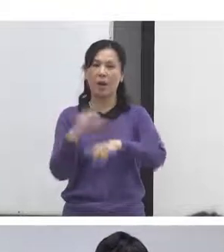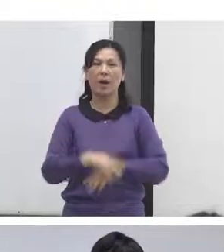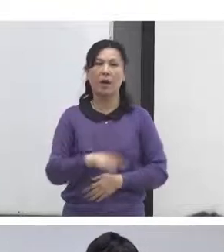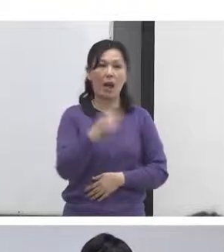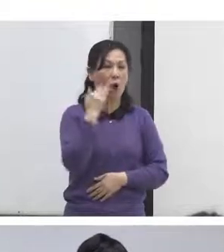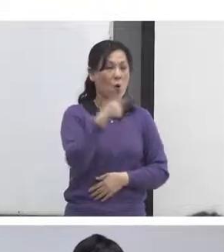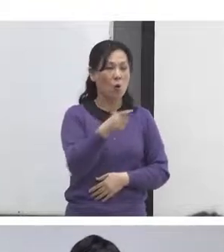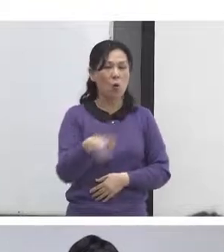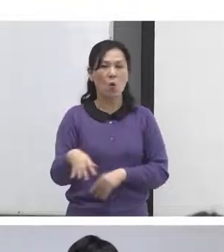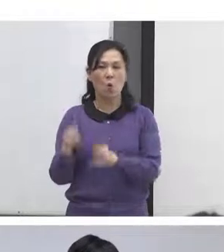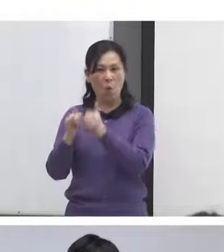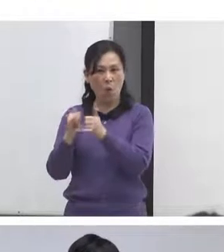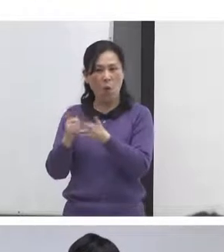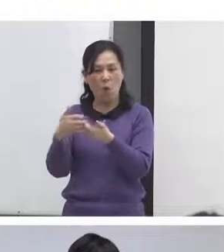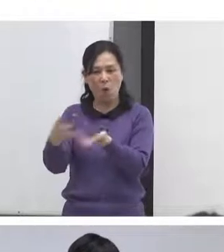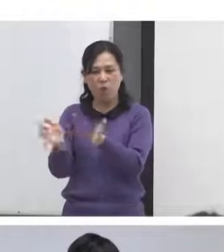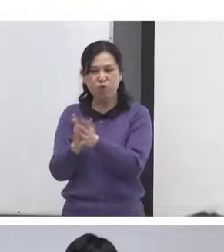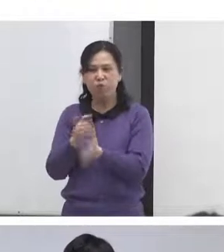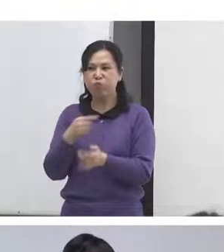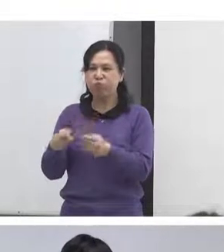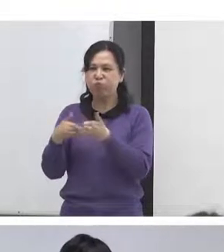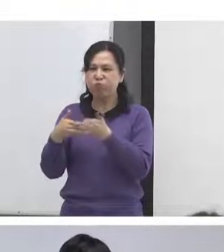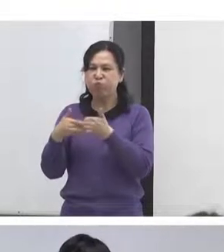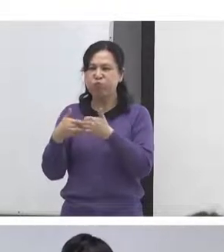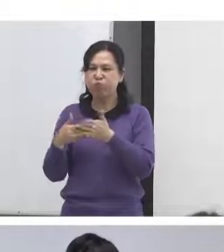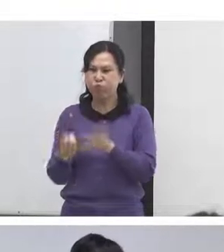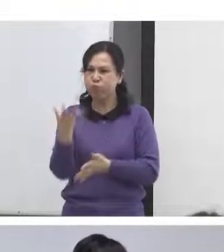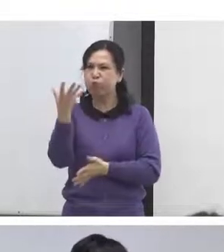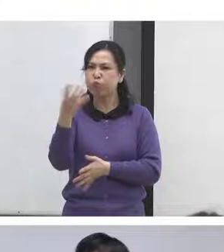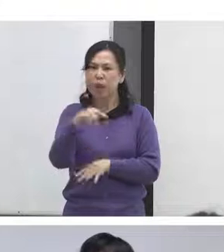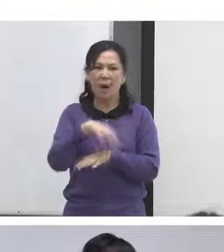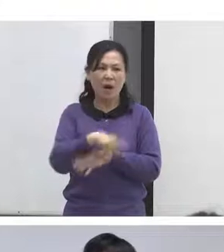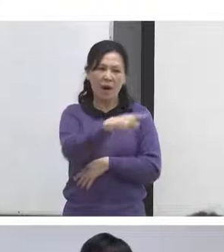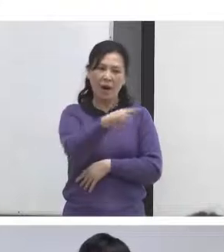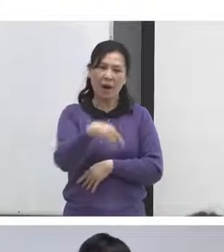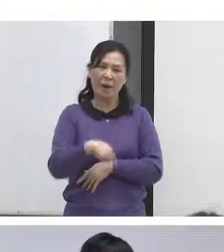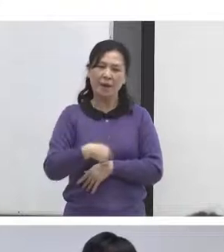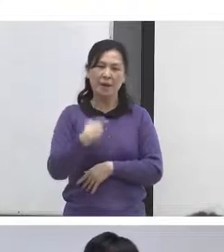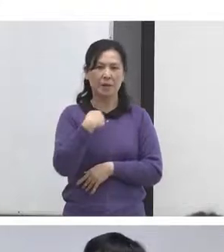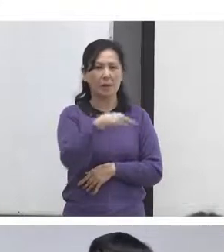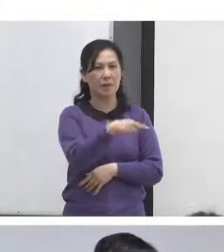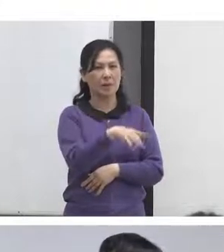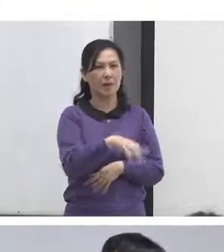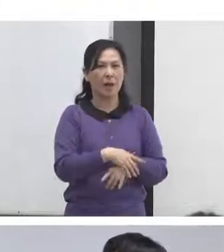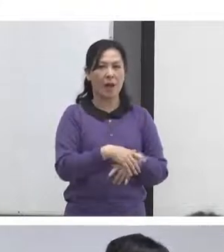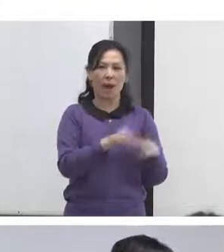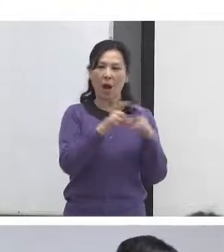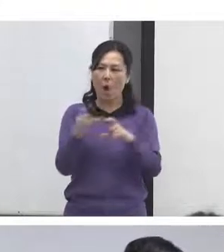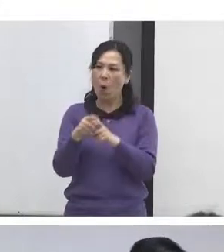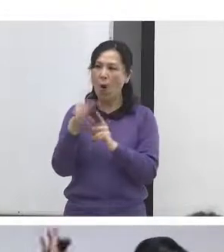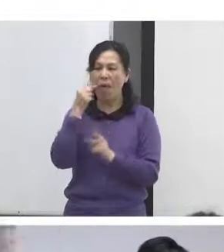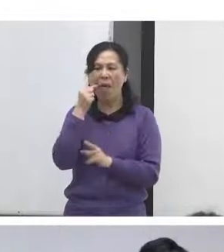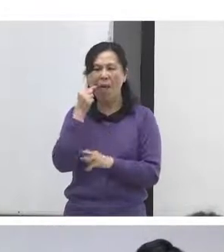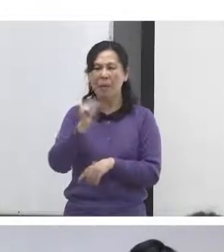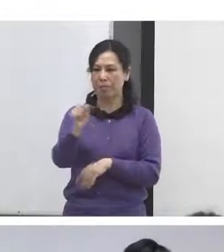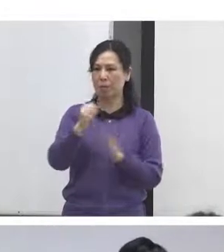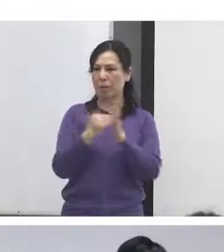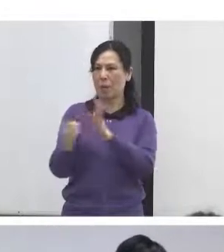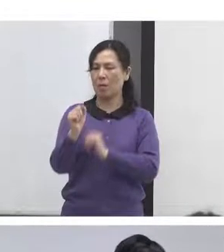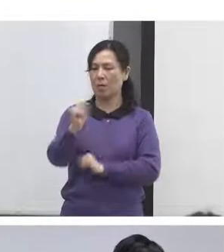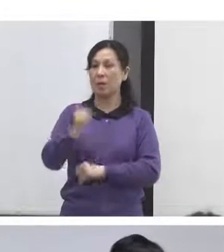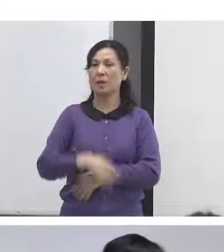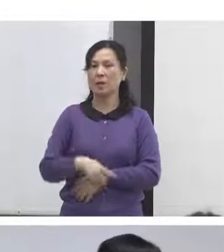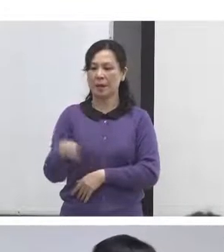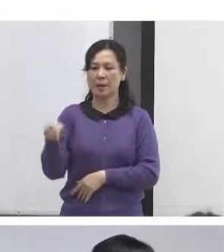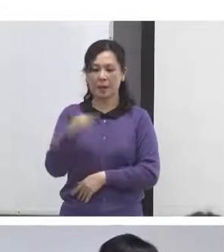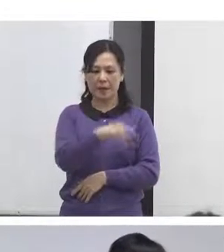我民间想要要资料的时候，如果机关觉得有困难，他不能直接就说我不能给，我有困难，他必须要把这个东西丢到这个委员会里